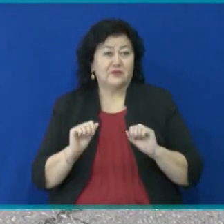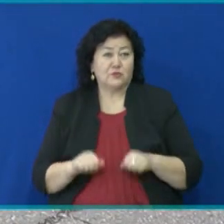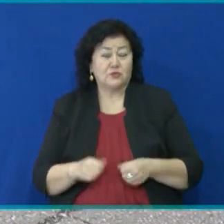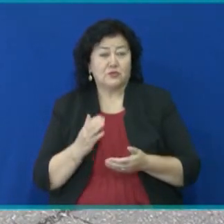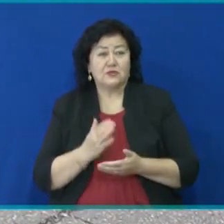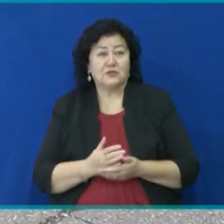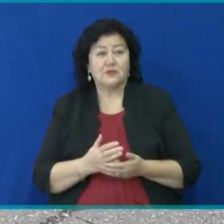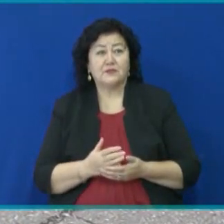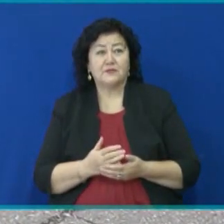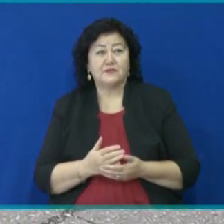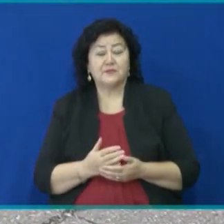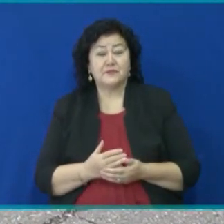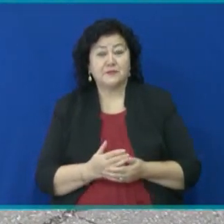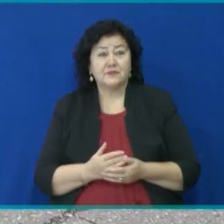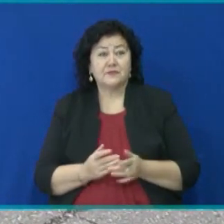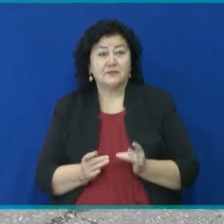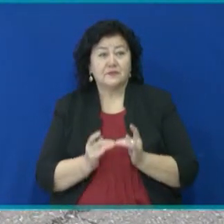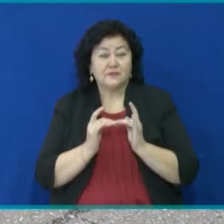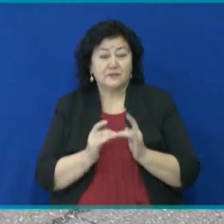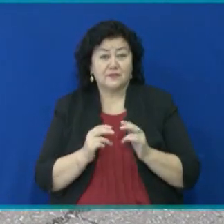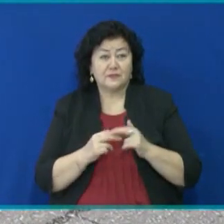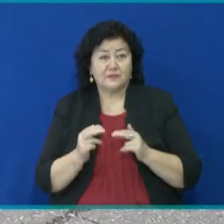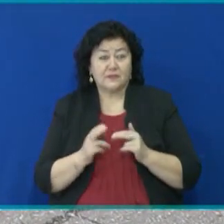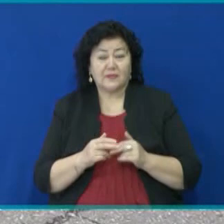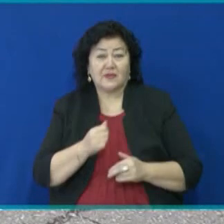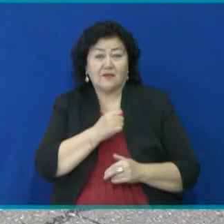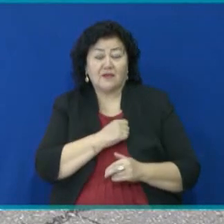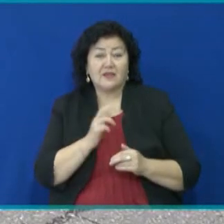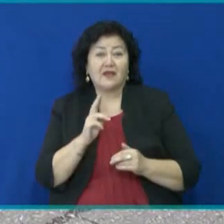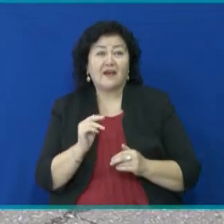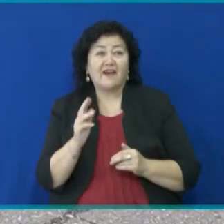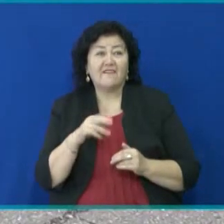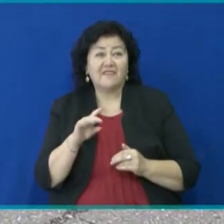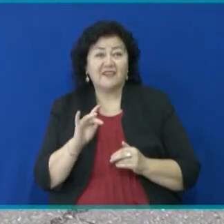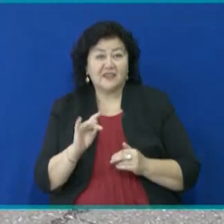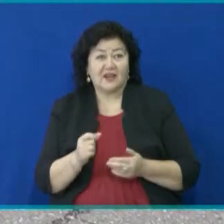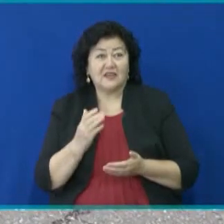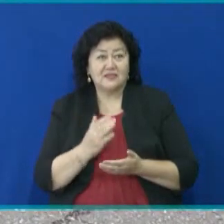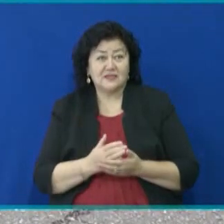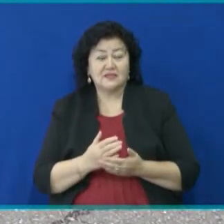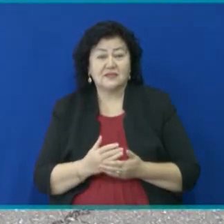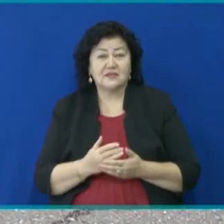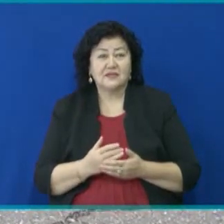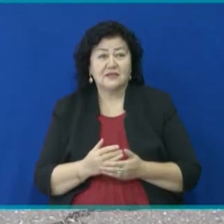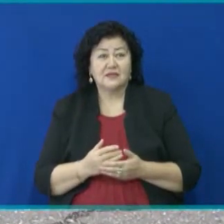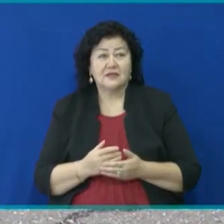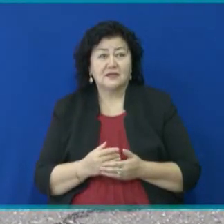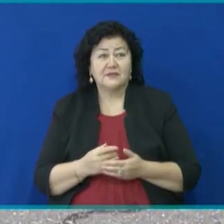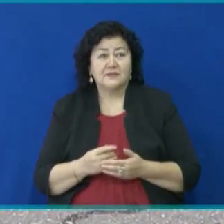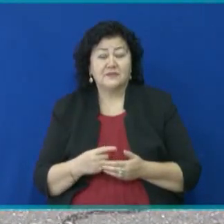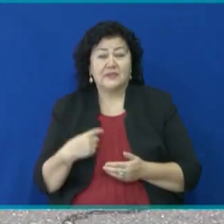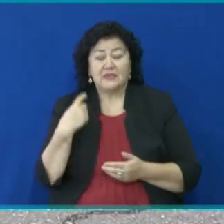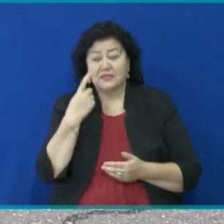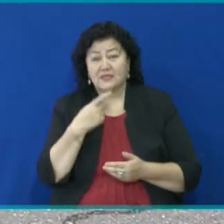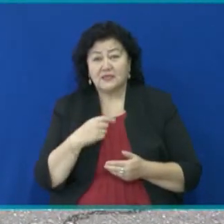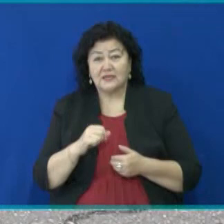Жалақы базасы мықты, жатақхана салғаны, әскери кафедра, бұнда әскери кафедра тек қана бұл осыларда, жекеменшік оқу орындарының ішіндегі. Сол